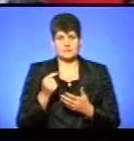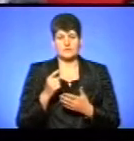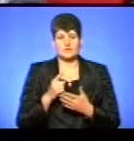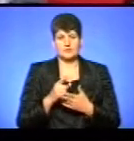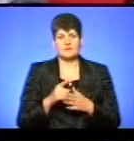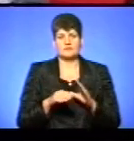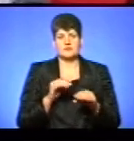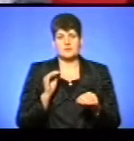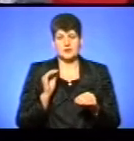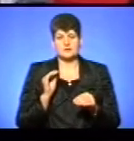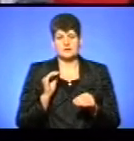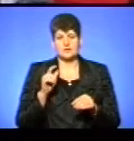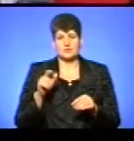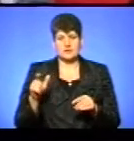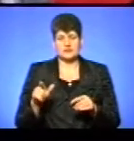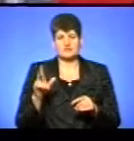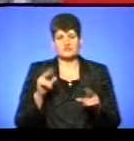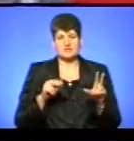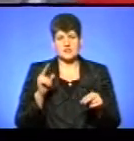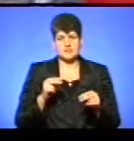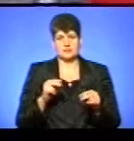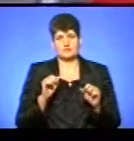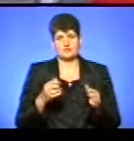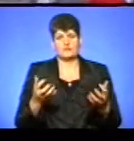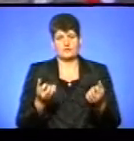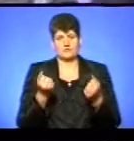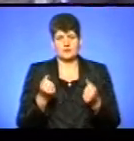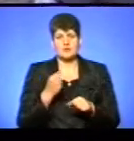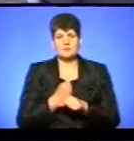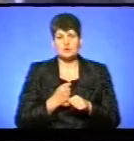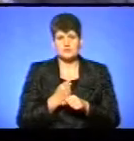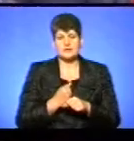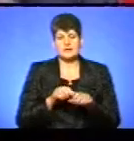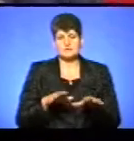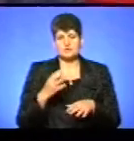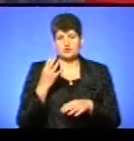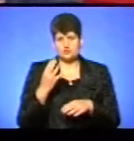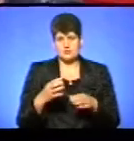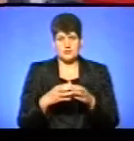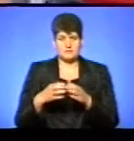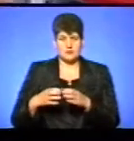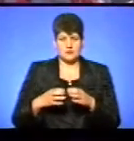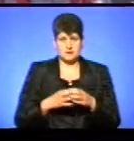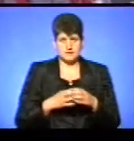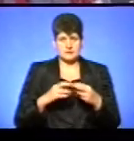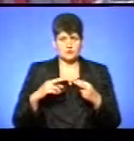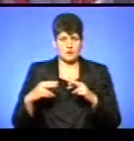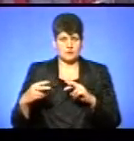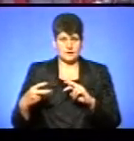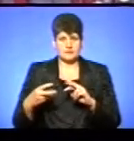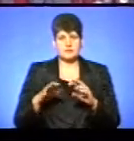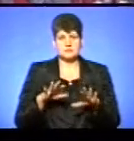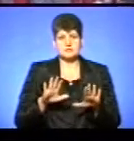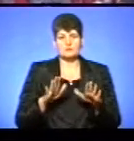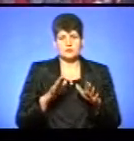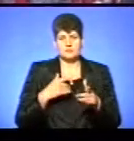тих людей, які мають шанс до врятування. Працювали на місці 4 бригади з паралельною ротацією. Зразу на місці події